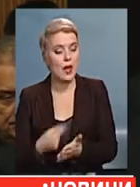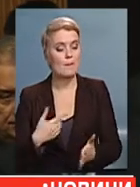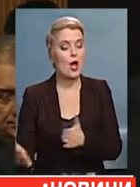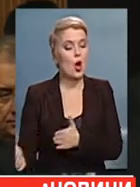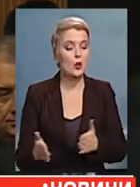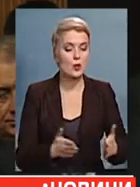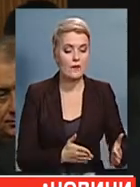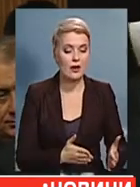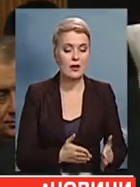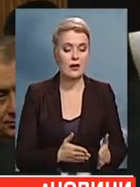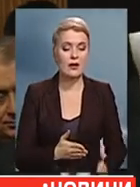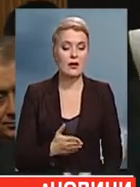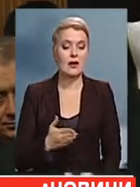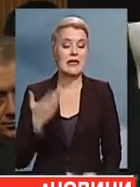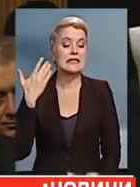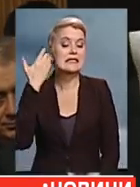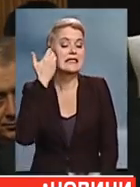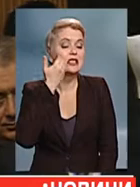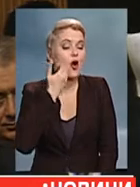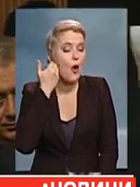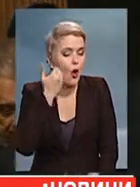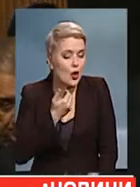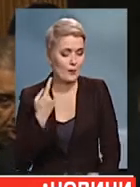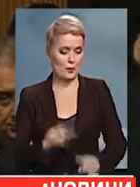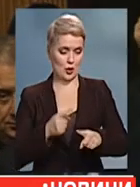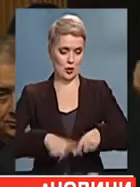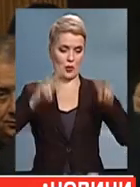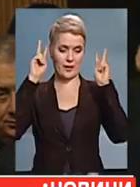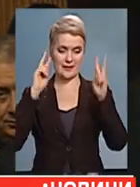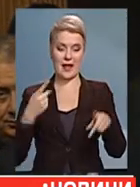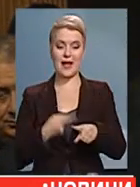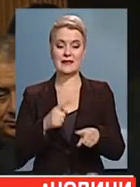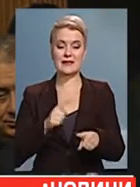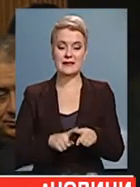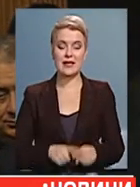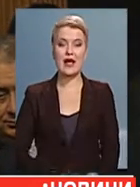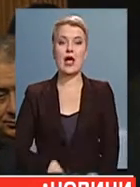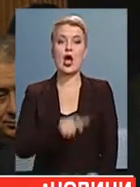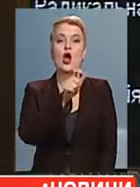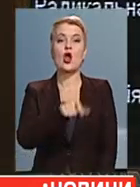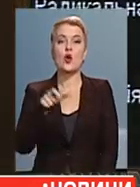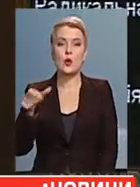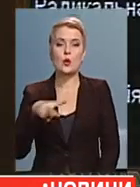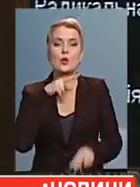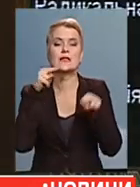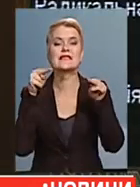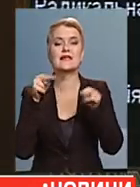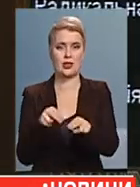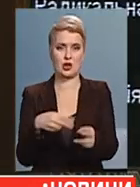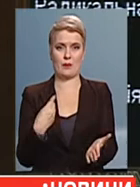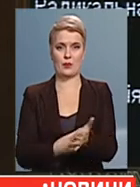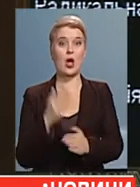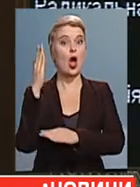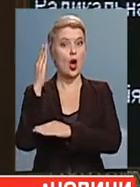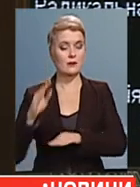готували. Соромно цього не знати. Це людоцентричний бюджет. Голоси за держбюджет на